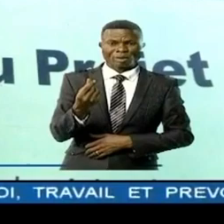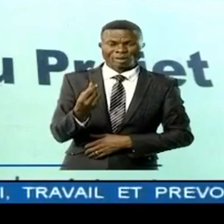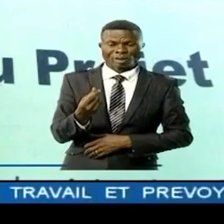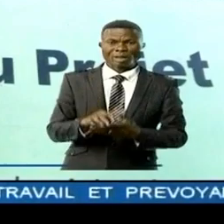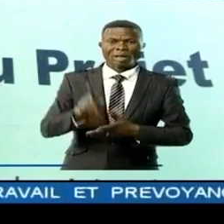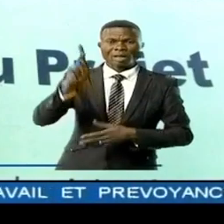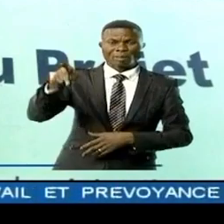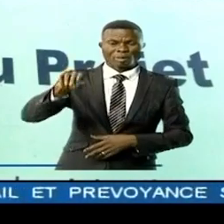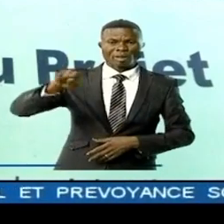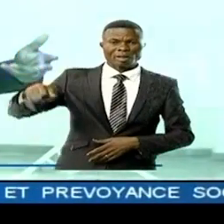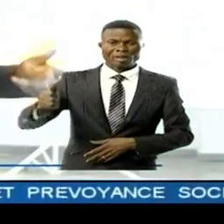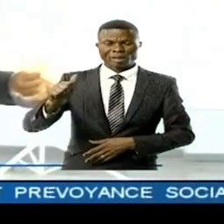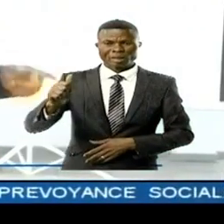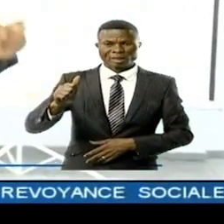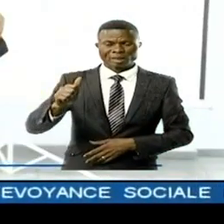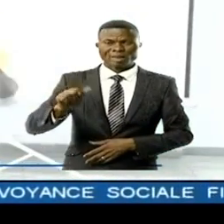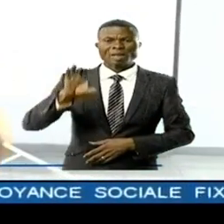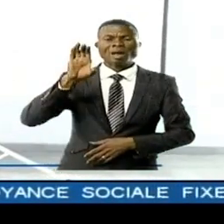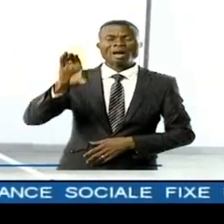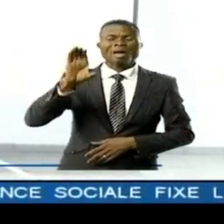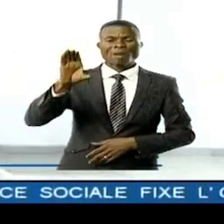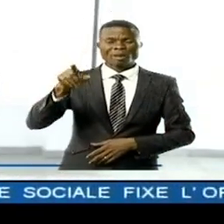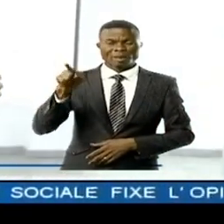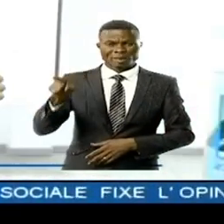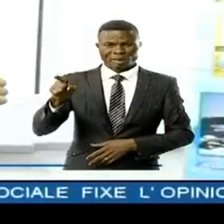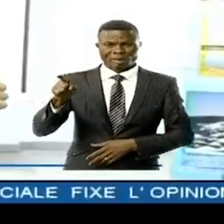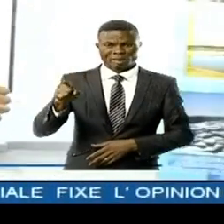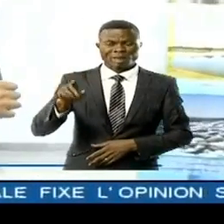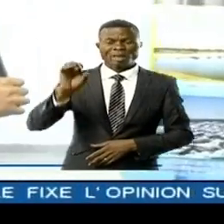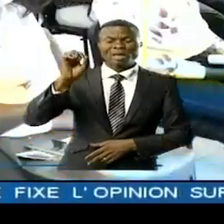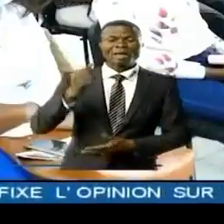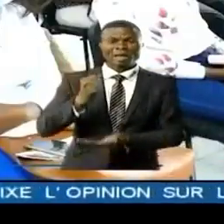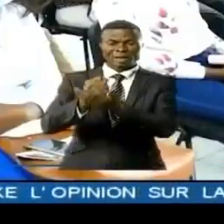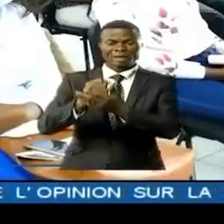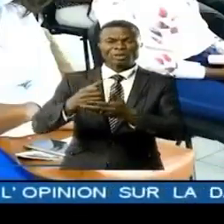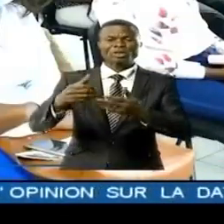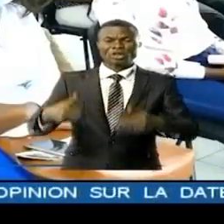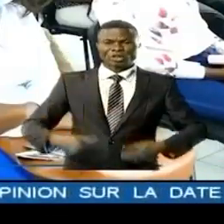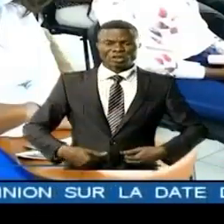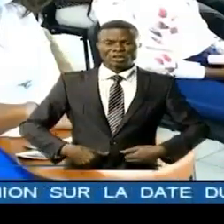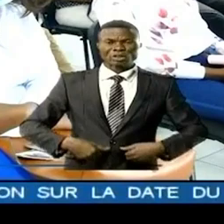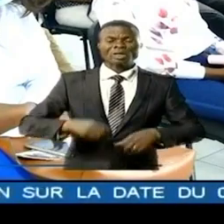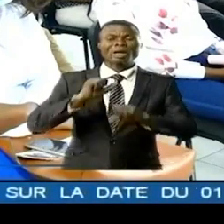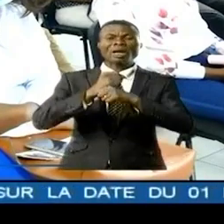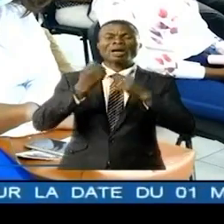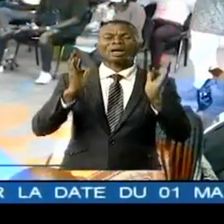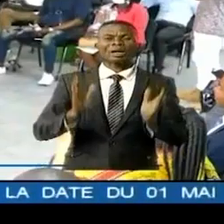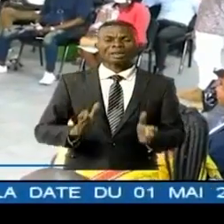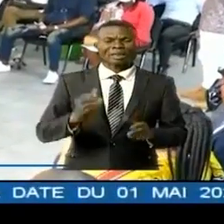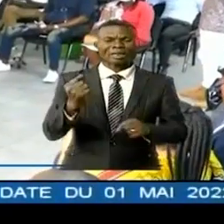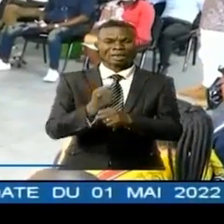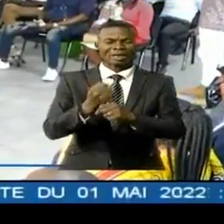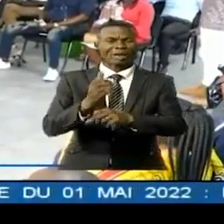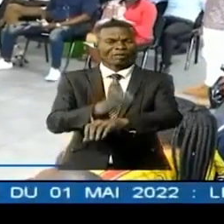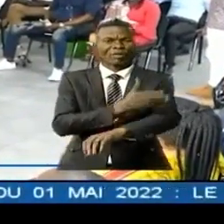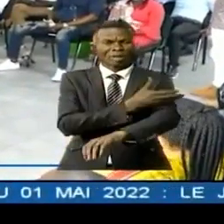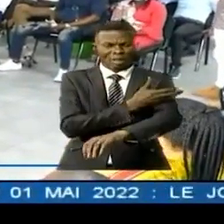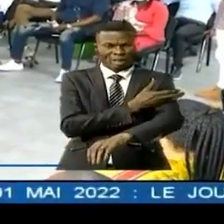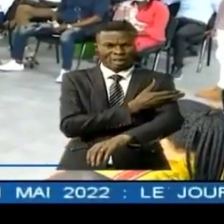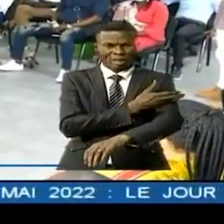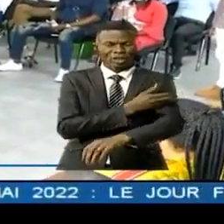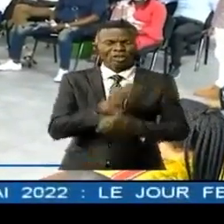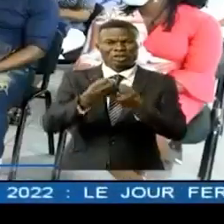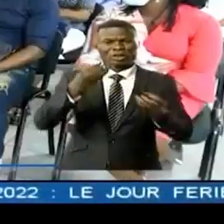viable à travers et cultiver ces décès ceci permettra ca/grippe renner de booster leur activité créatrice des